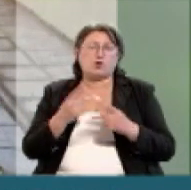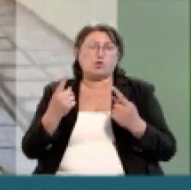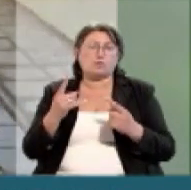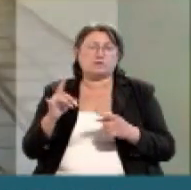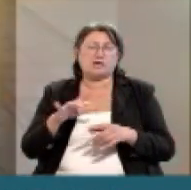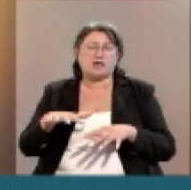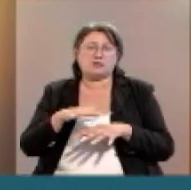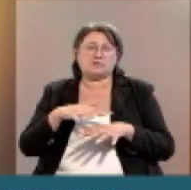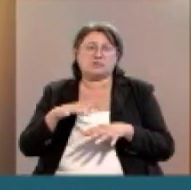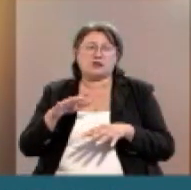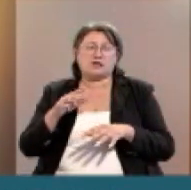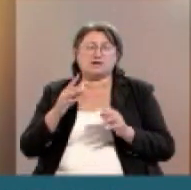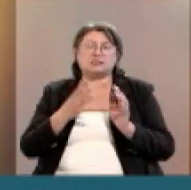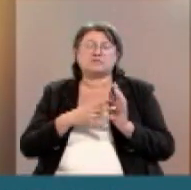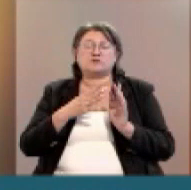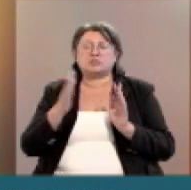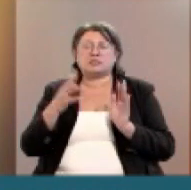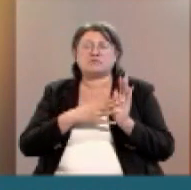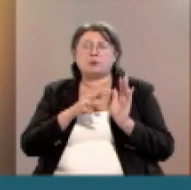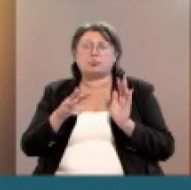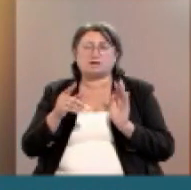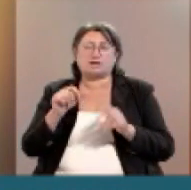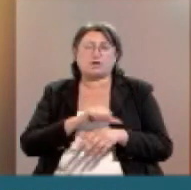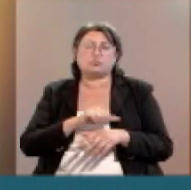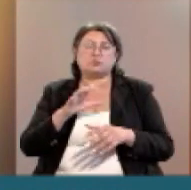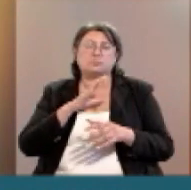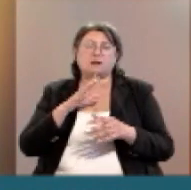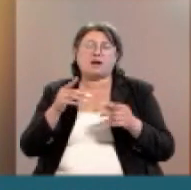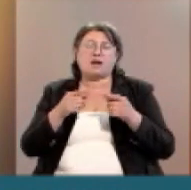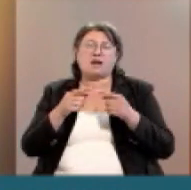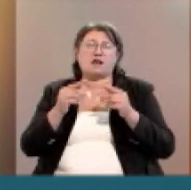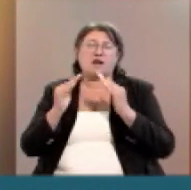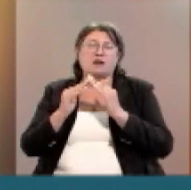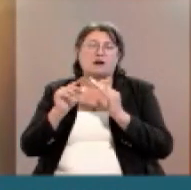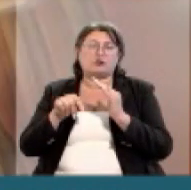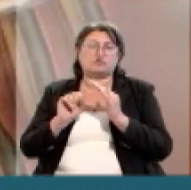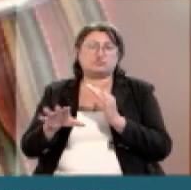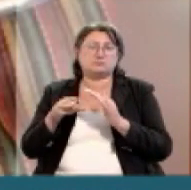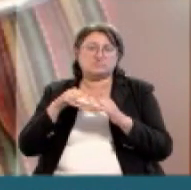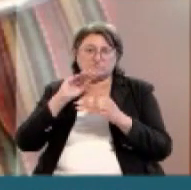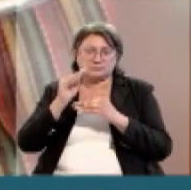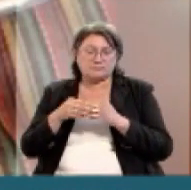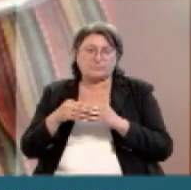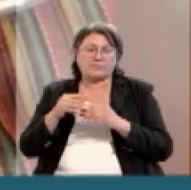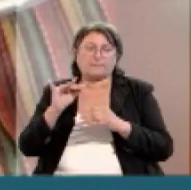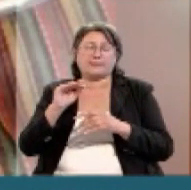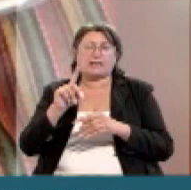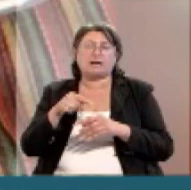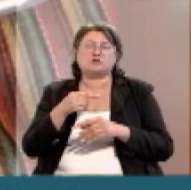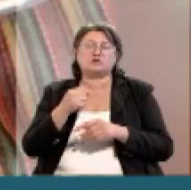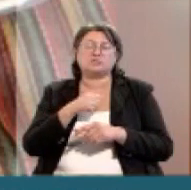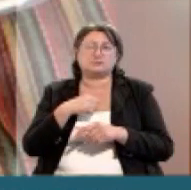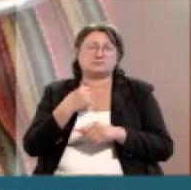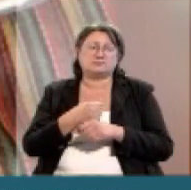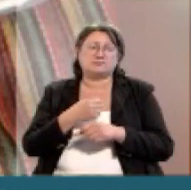алынған гаражда сақталған. Сонымен қатар өзгелерге тарату үшін шағын көлемде орама жасап отырған. Қылмыстық топ қатысушылары 22